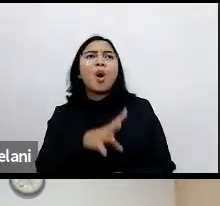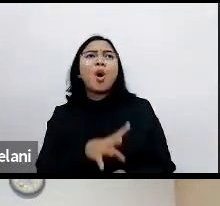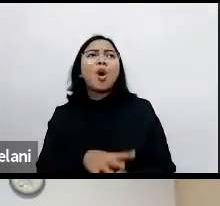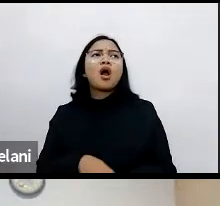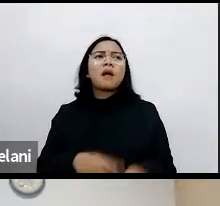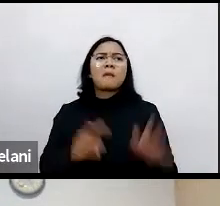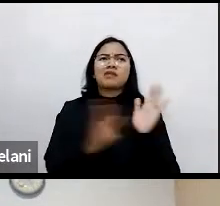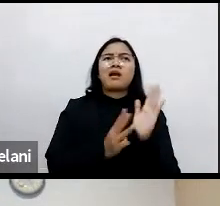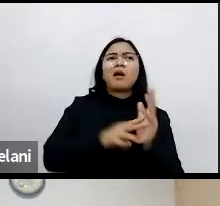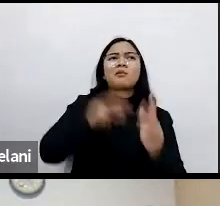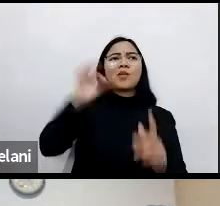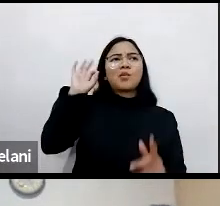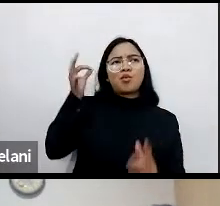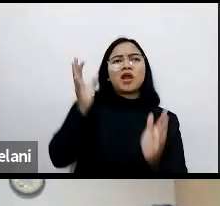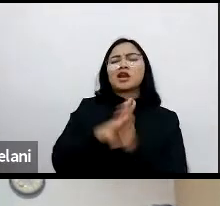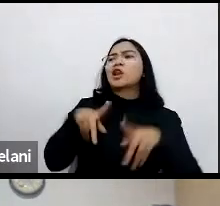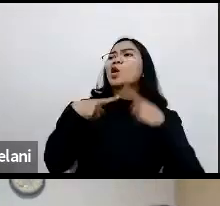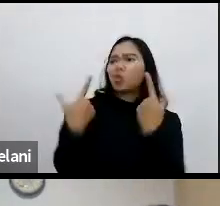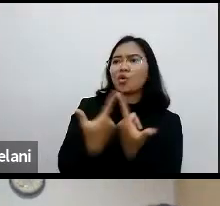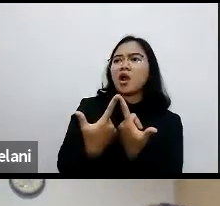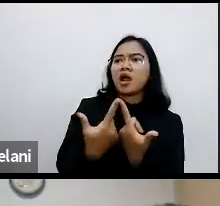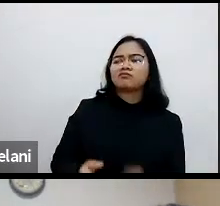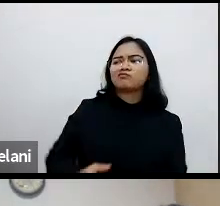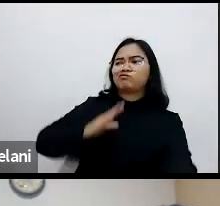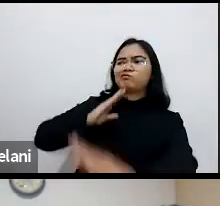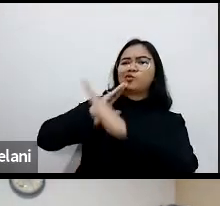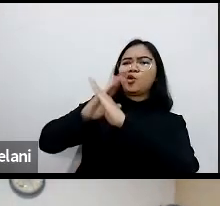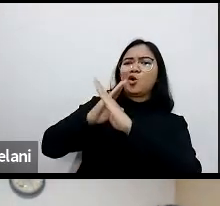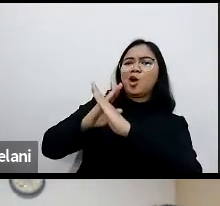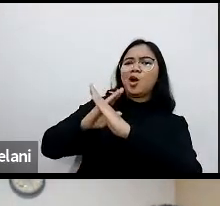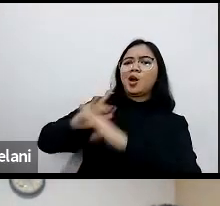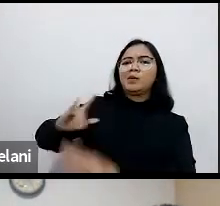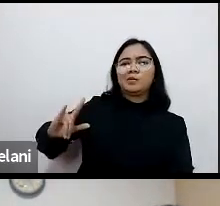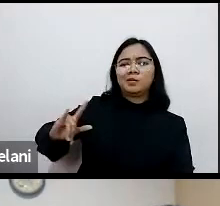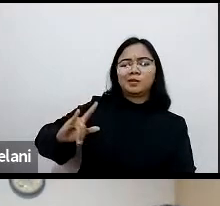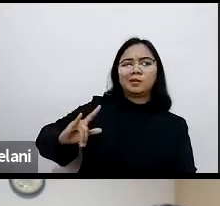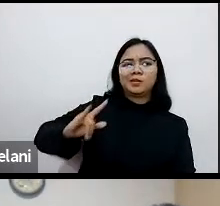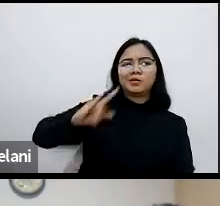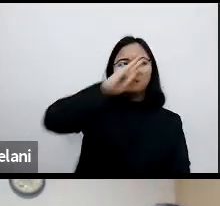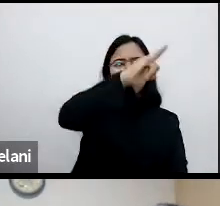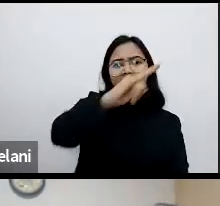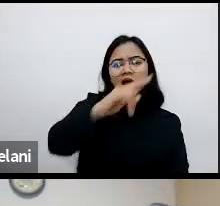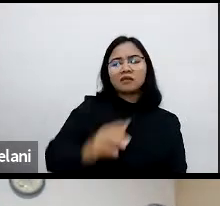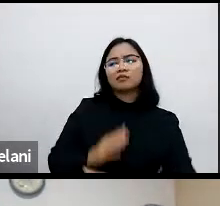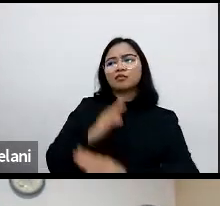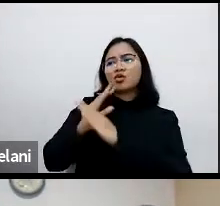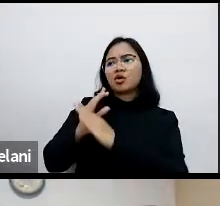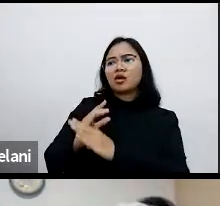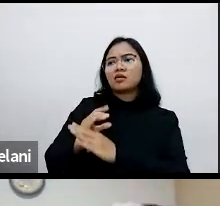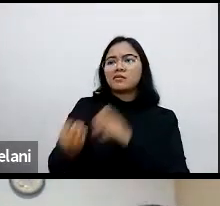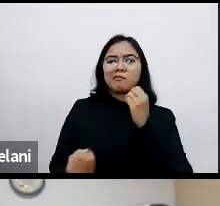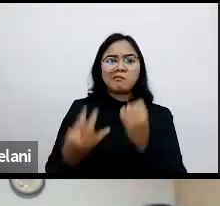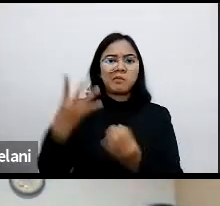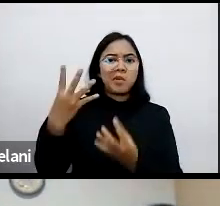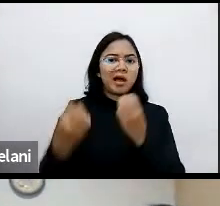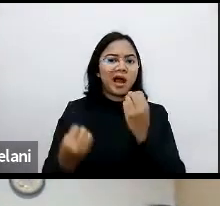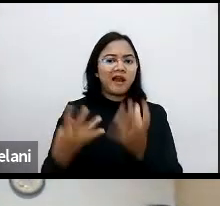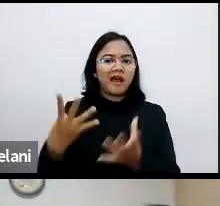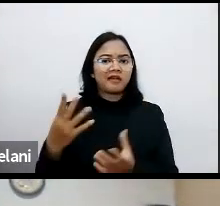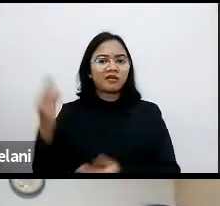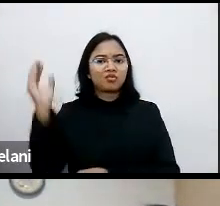lingkungan, menolak penebangan pembalakan liar dan sebagainya, HPH-HPH dan segala macam itu kemudian